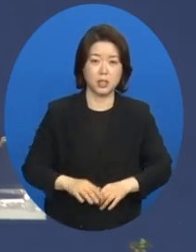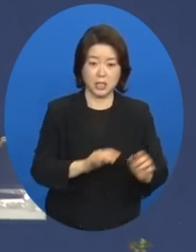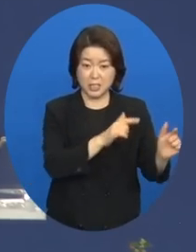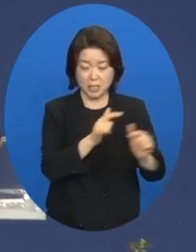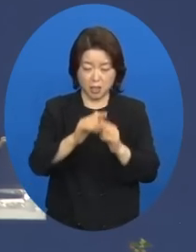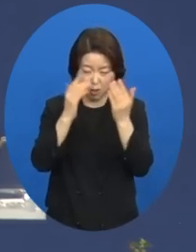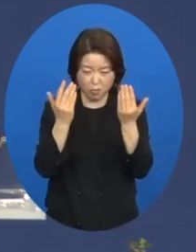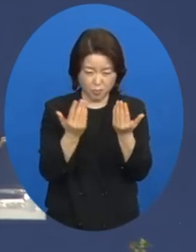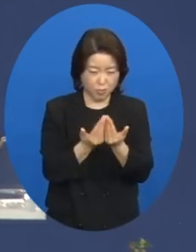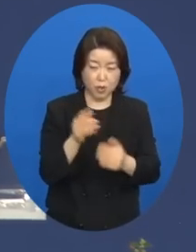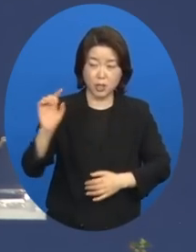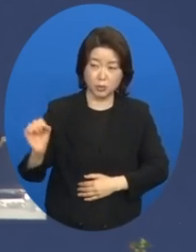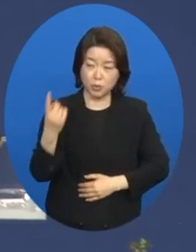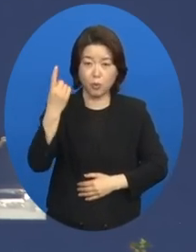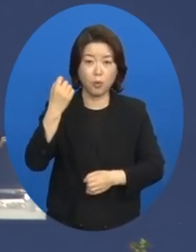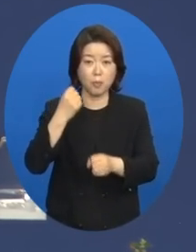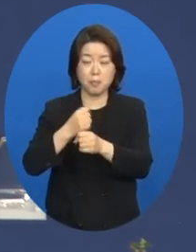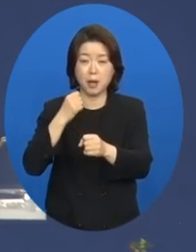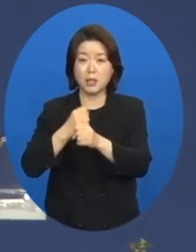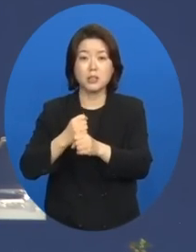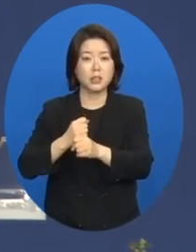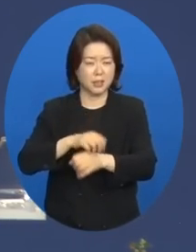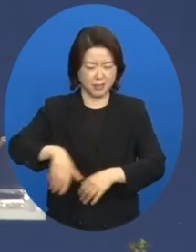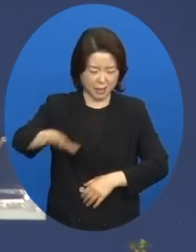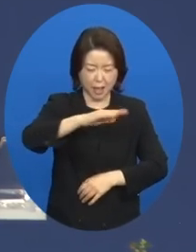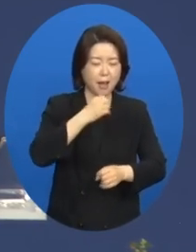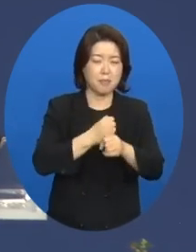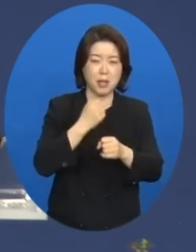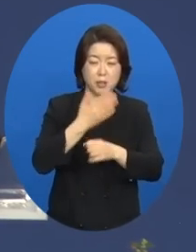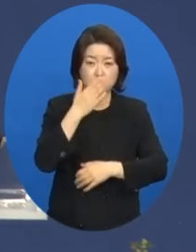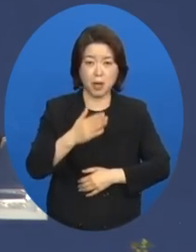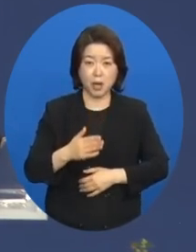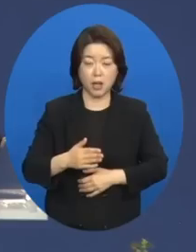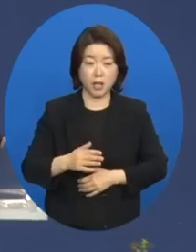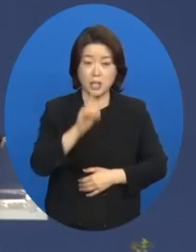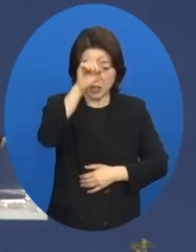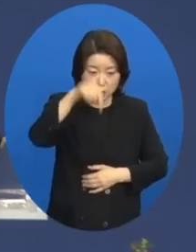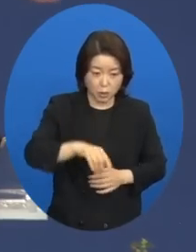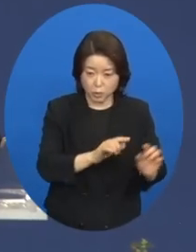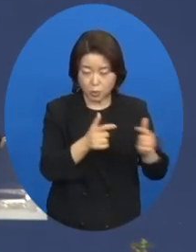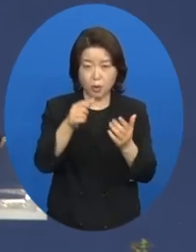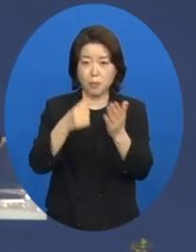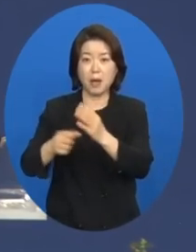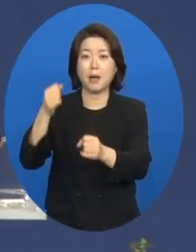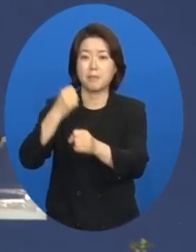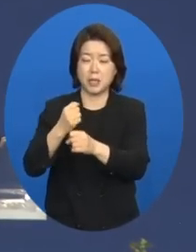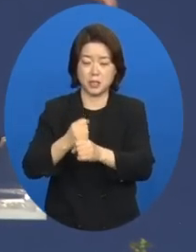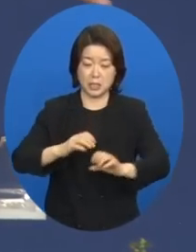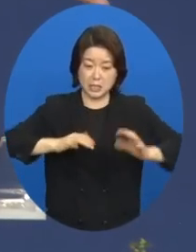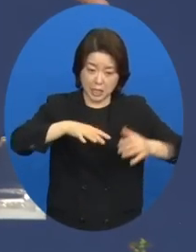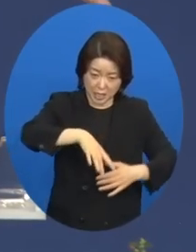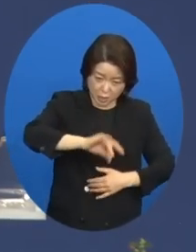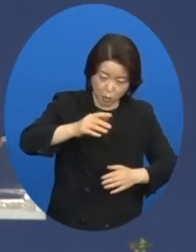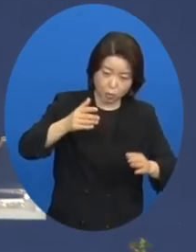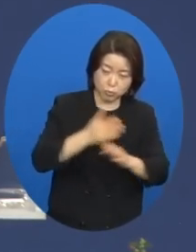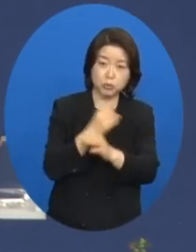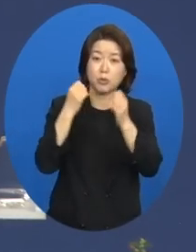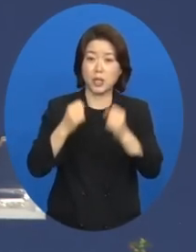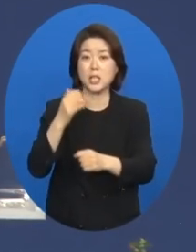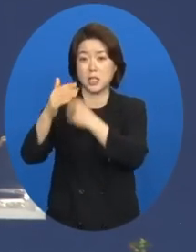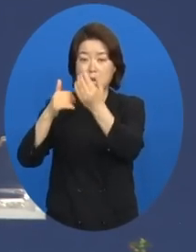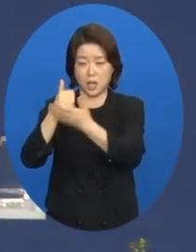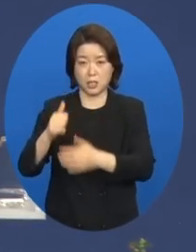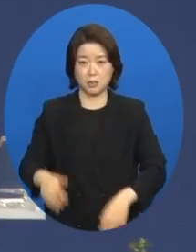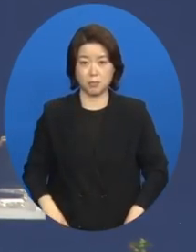그로 말미암지 않고는 지어진 게 없다. 모든 만물을 창조하신 분이며 태초부터 계셨던 하나님이시면서